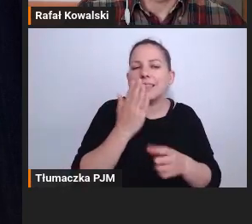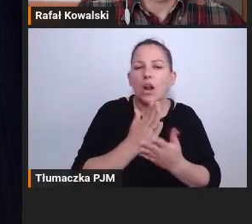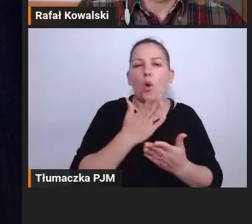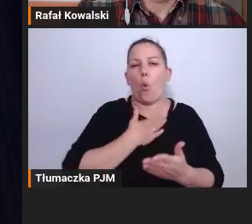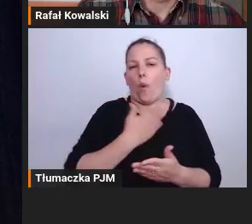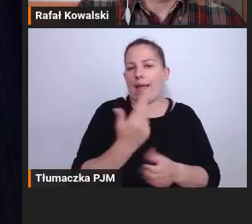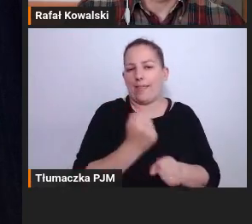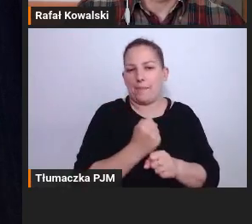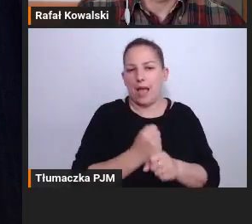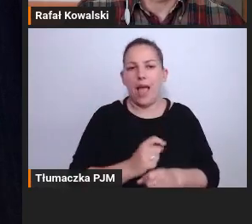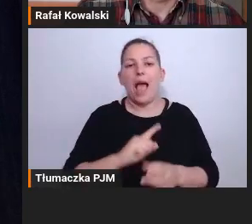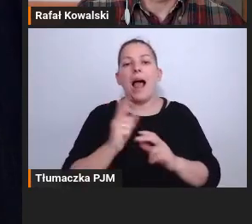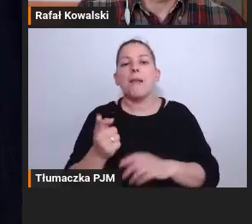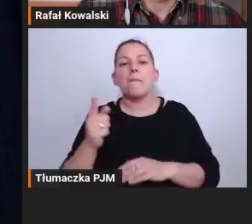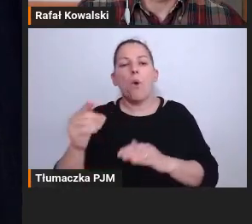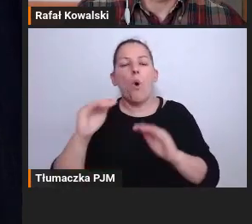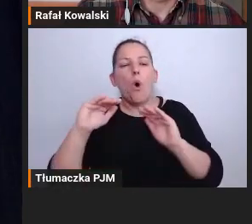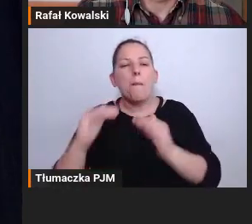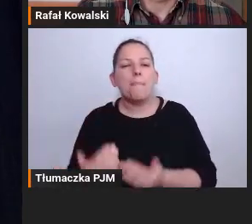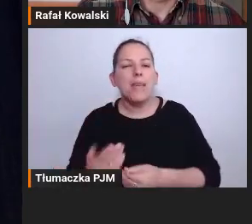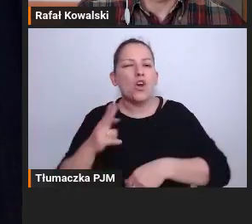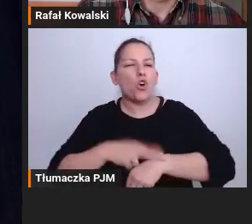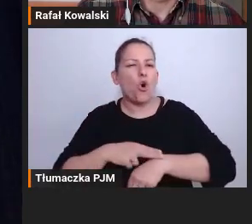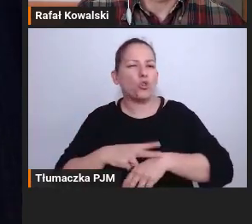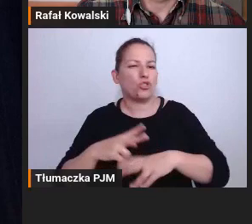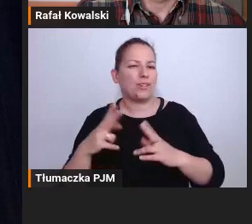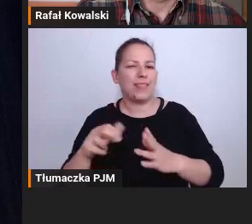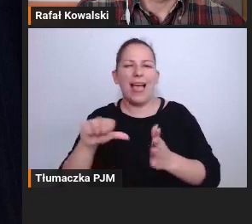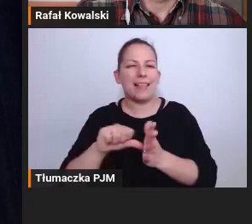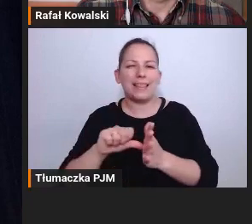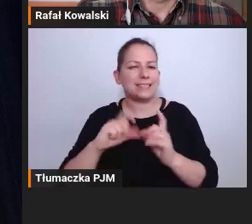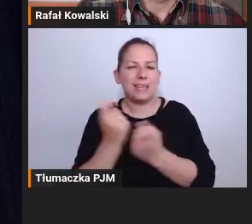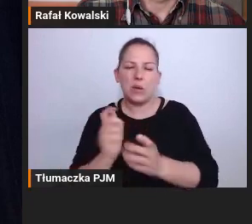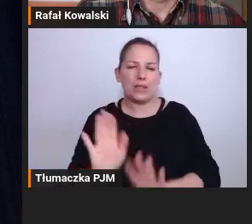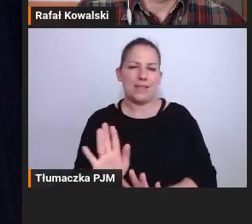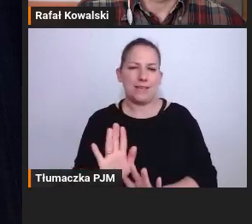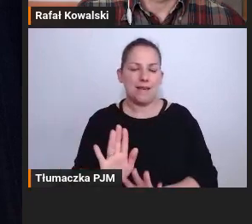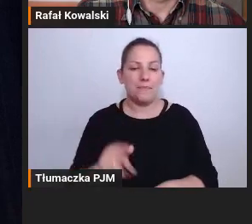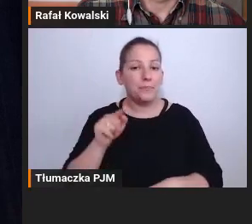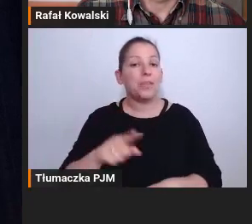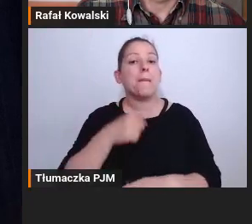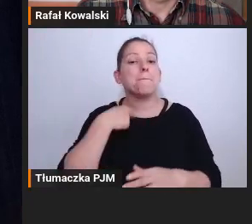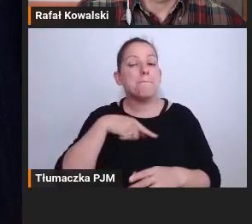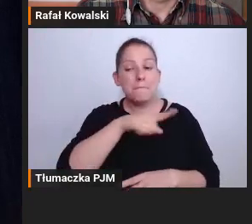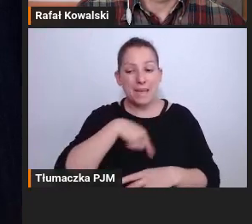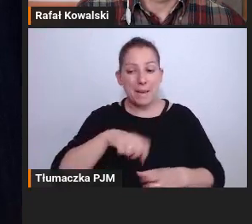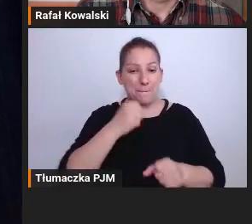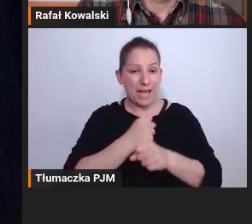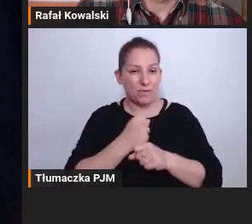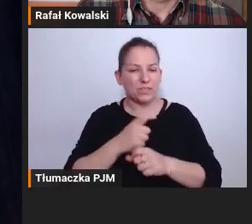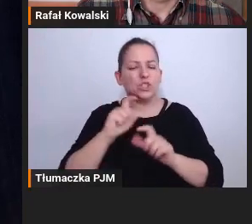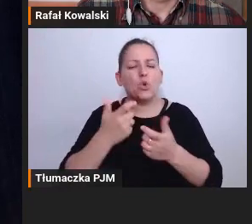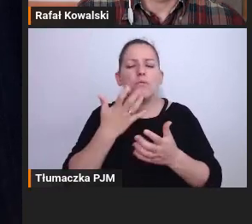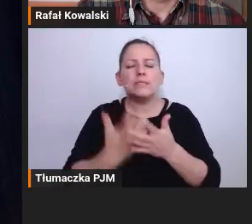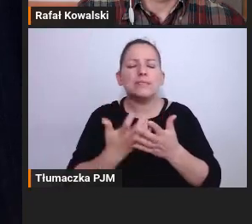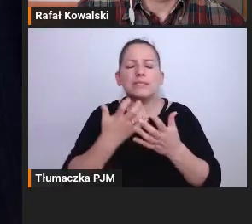prosimy o to, żeby pracodawca obniżył nam wymiar czasu pracy. Czyli my jako pracownik wskazujemy, z czego chcemy